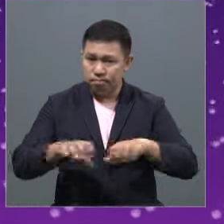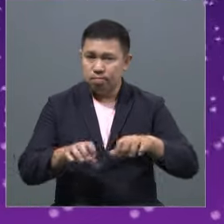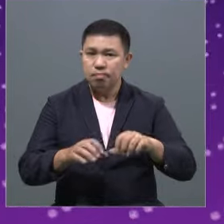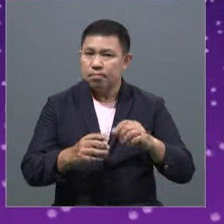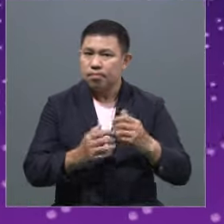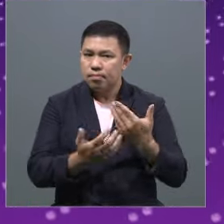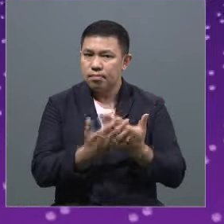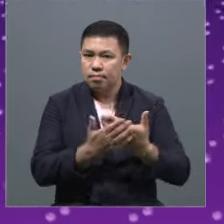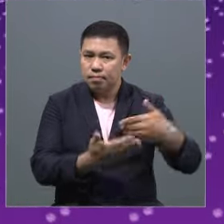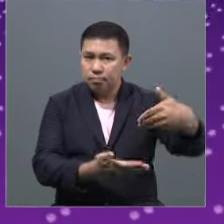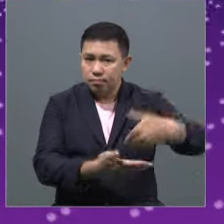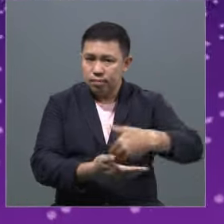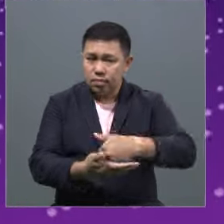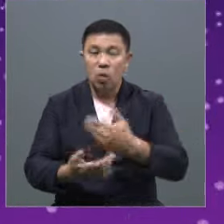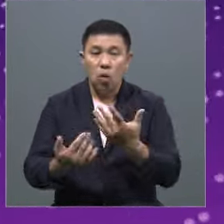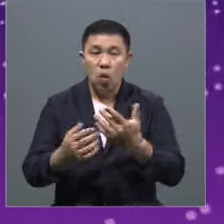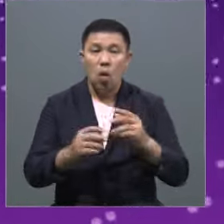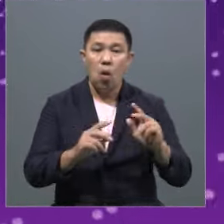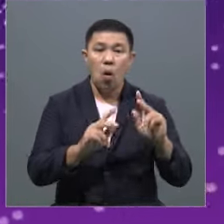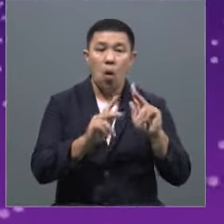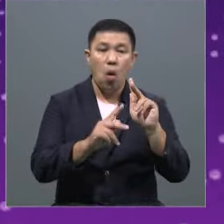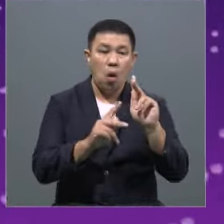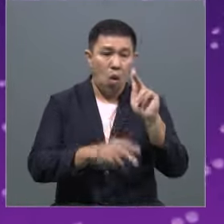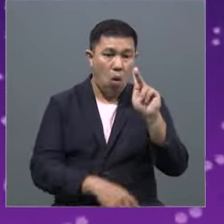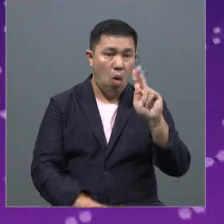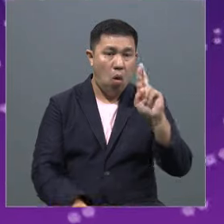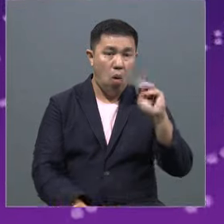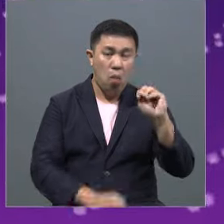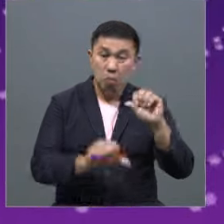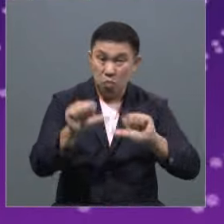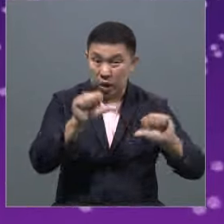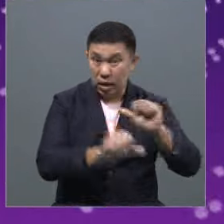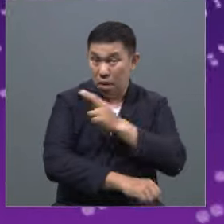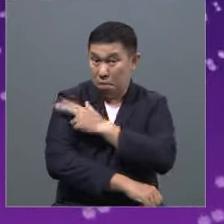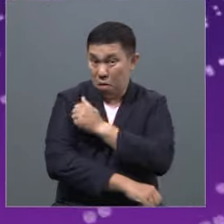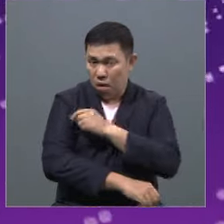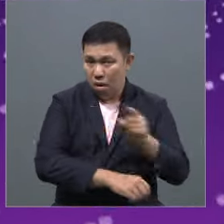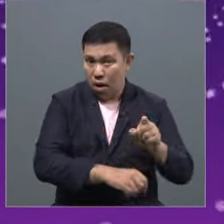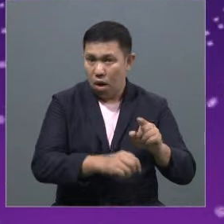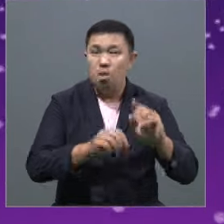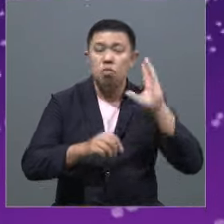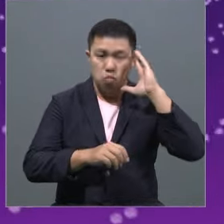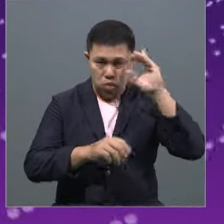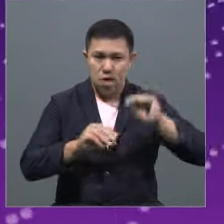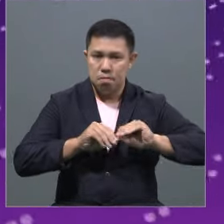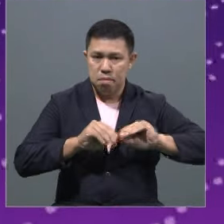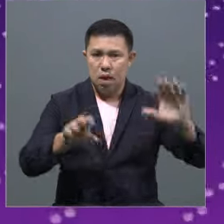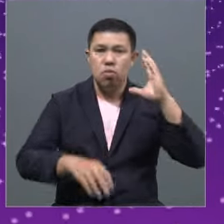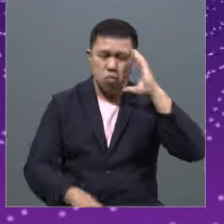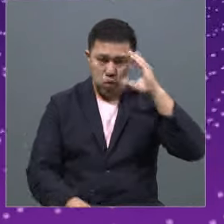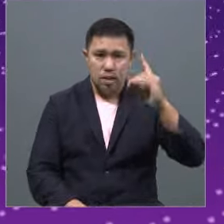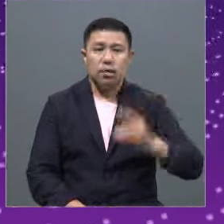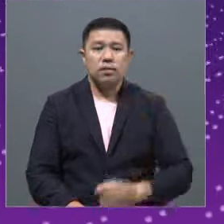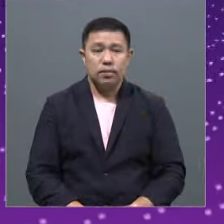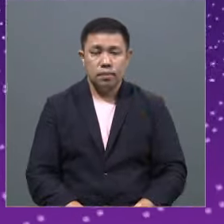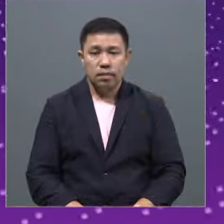นี้ยังเหลือเพียงแค่รอผลแลปของทางกรมวิทยาศาสตร์การแพทย์ซึ่งผลแลปอันเนี้ยจะตั้งโต๊ะแถลงวันพรุ่งนี้แล้วครับทางด้าน